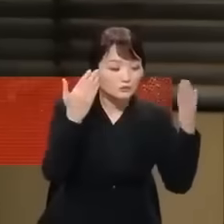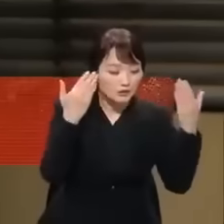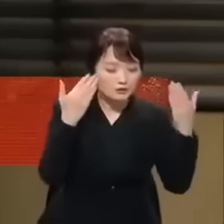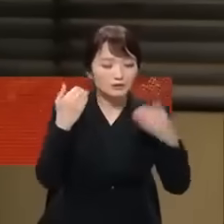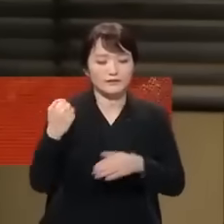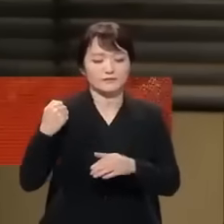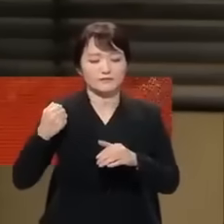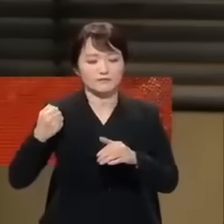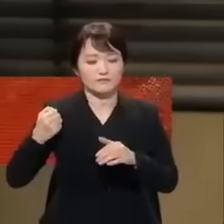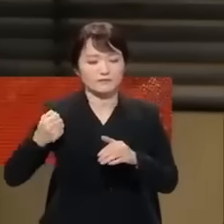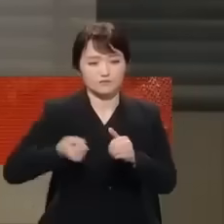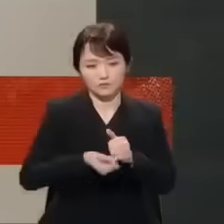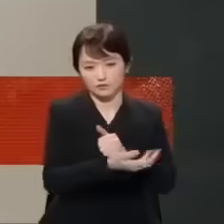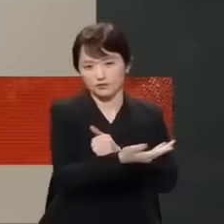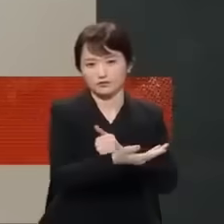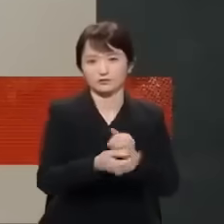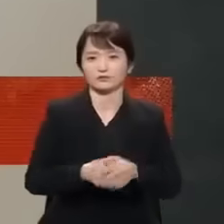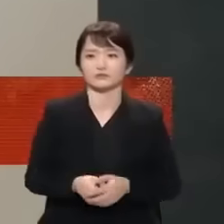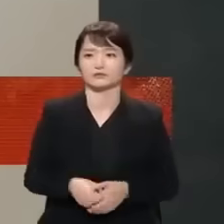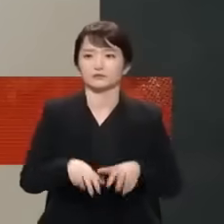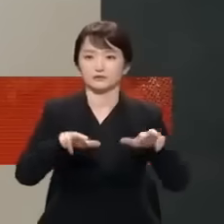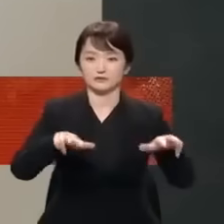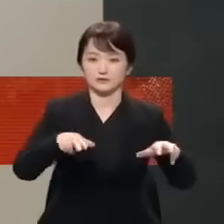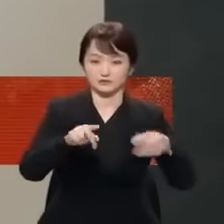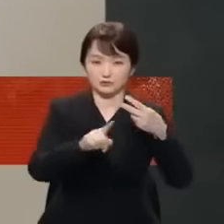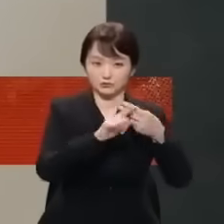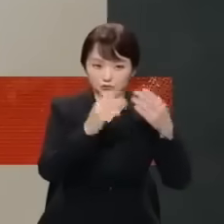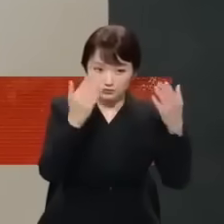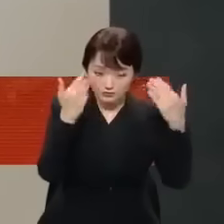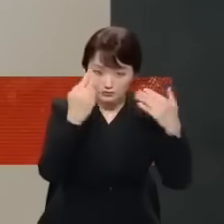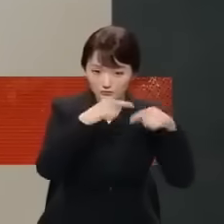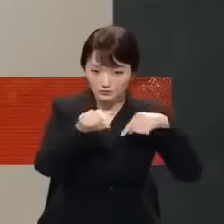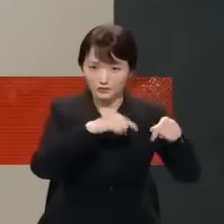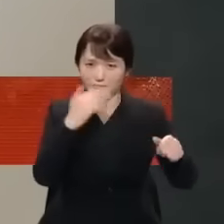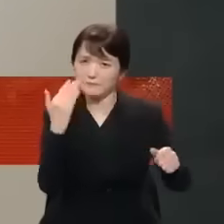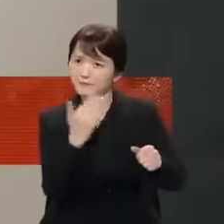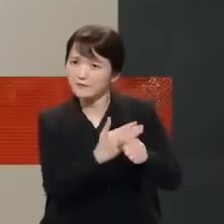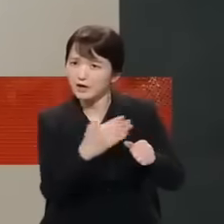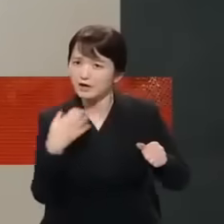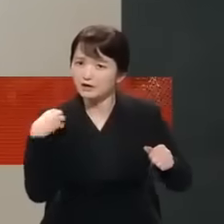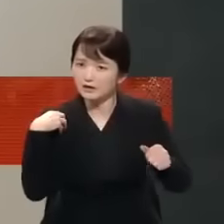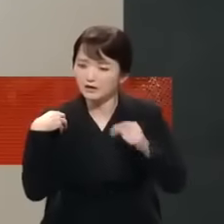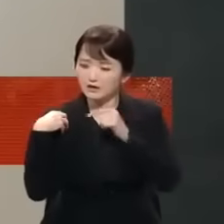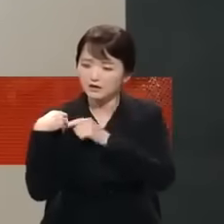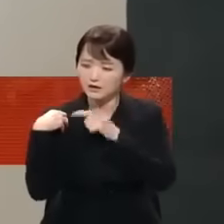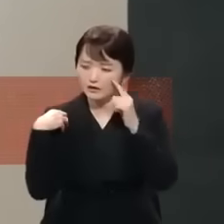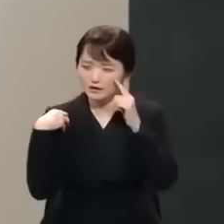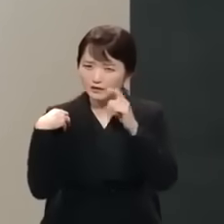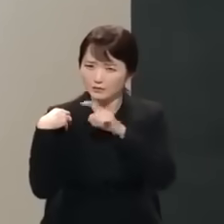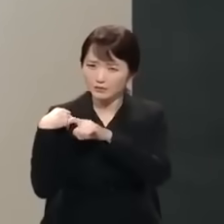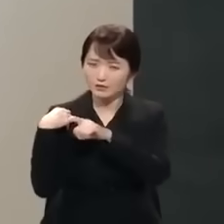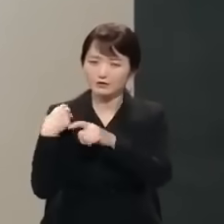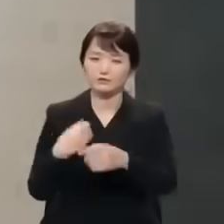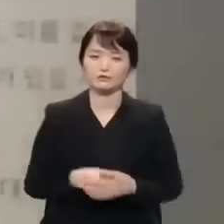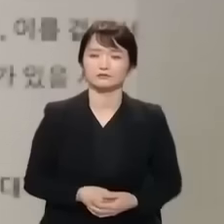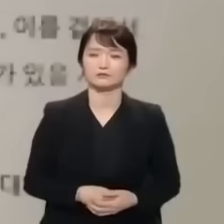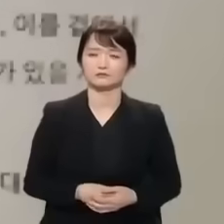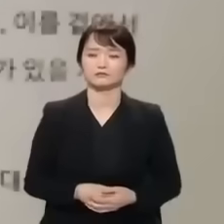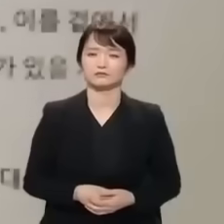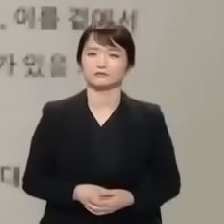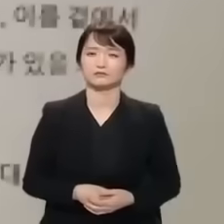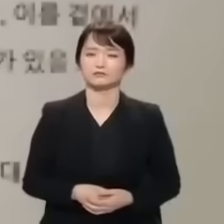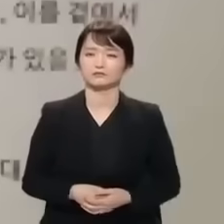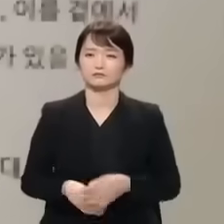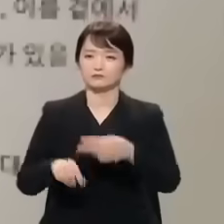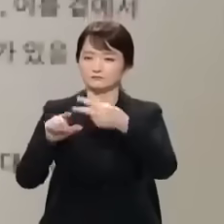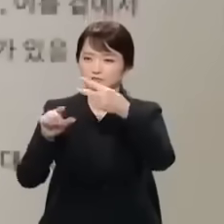겁니다 그래서 지금의 중학교 감독을 해임 하려고 하는데 역할을 좀 한게 아니냐라는 의혹을 제기를 한 거예요 그 지난달에 갑자기